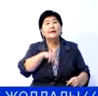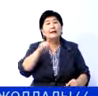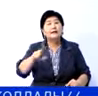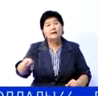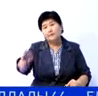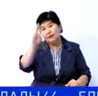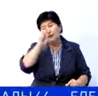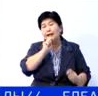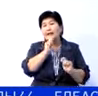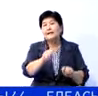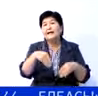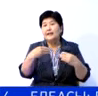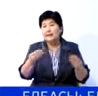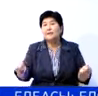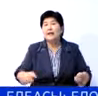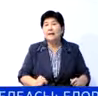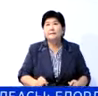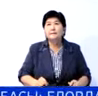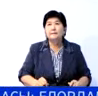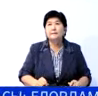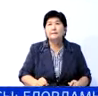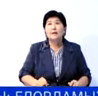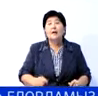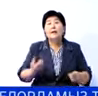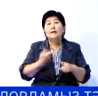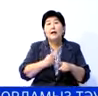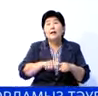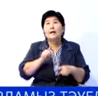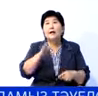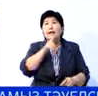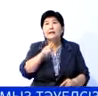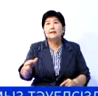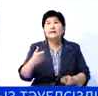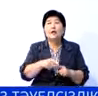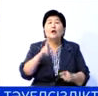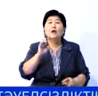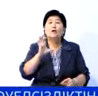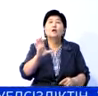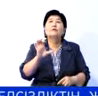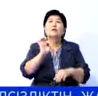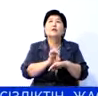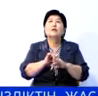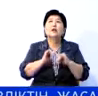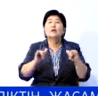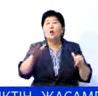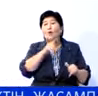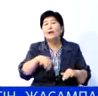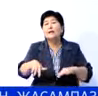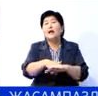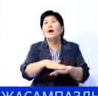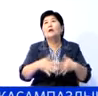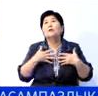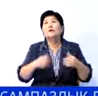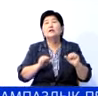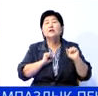қызметкерлеріне мемлекеттік награда табыстады. Дәл қазіргі сындарлы сәтте коронавирус дерті өршіп тұрған уақытта халықтың